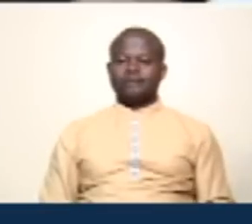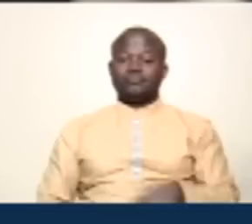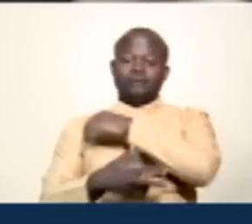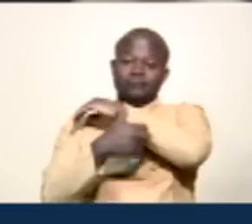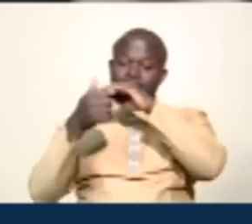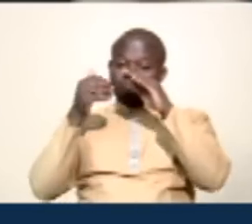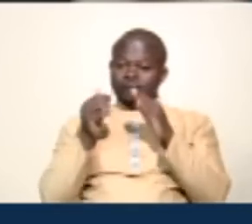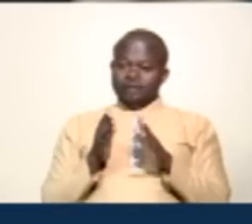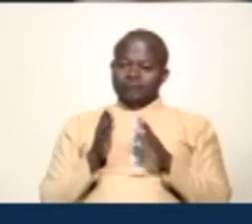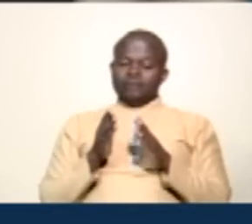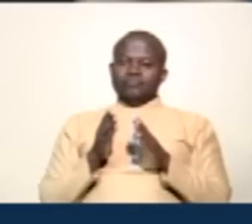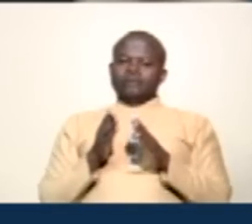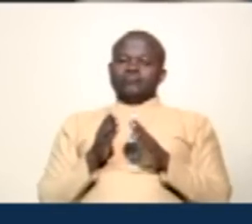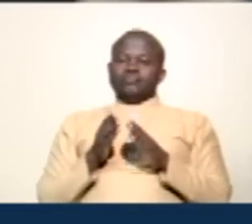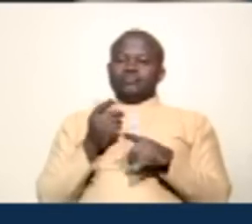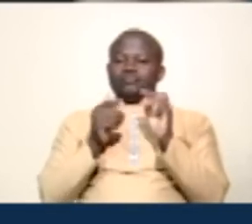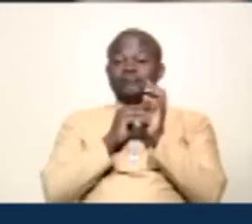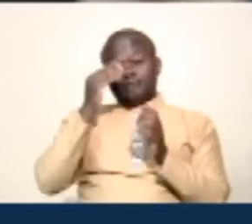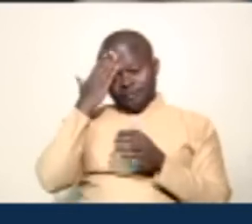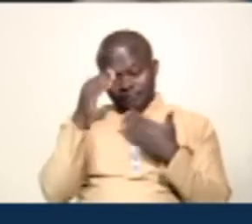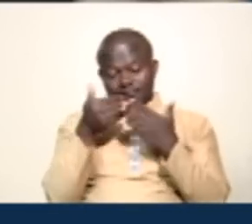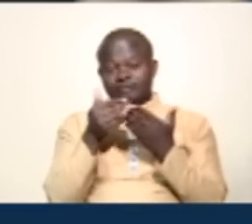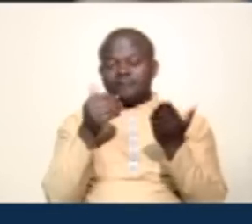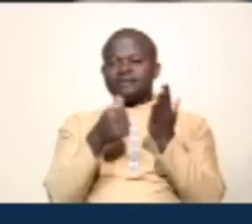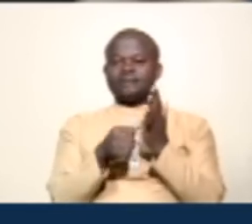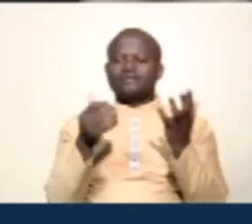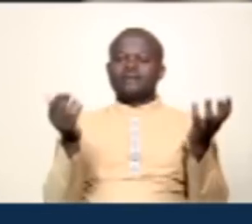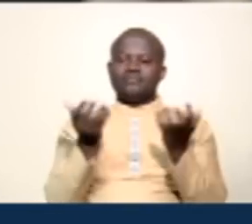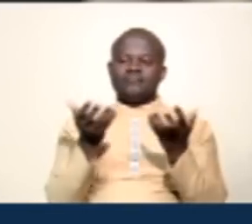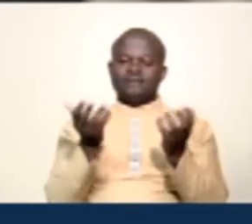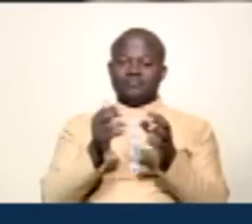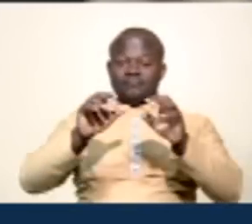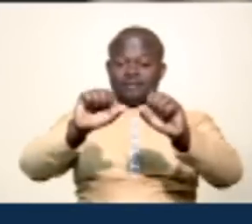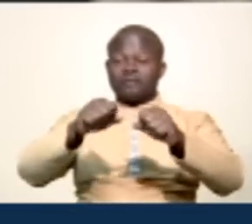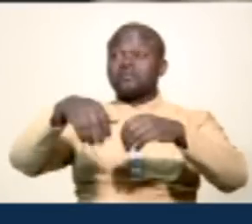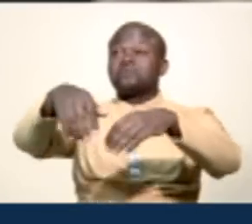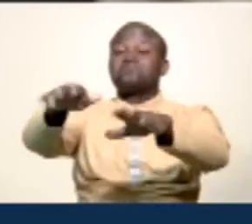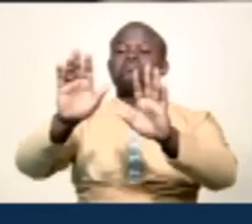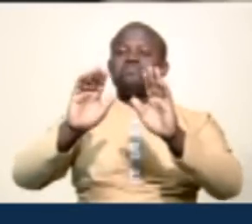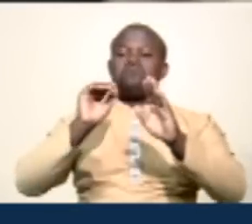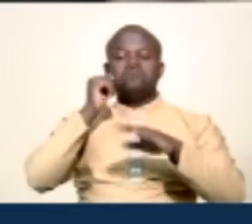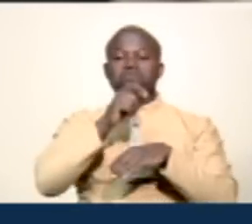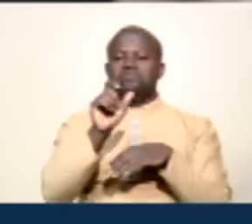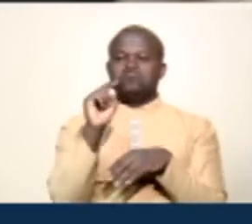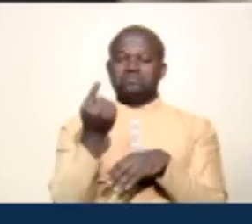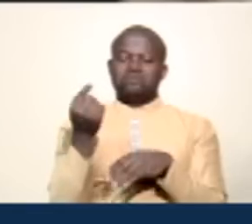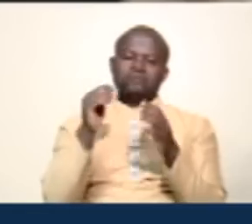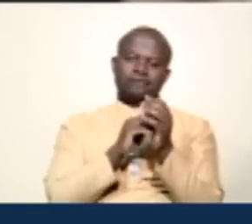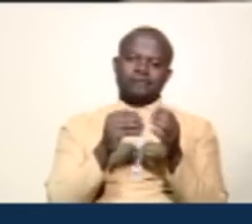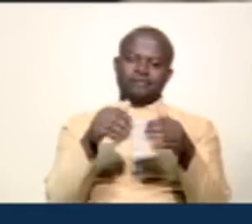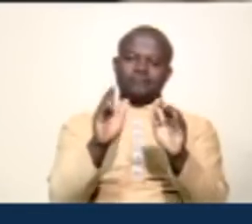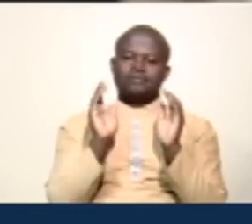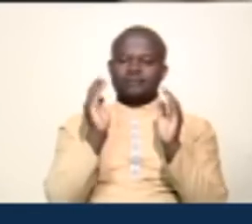abajura bariba kandi barazwi, ikibazo gihari nuko babafata bakabajyana mu cyumweru kimwe mu kindi